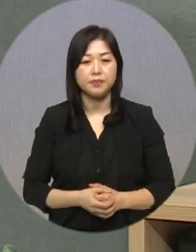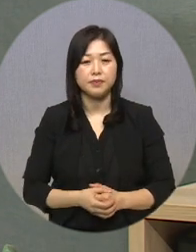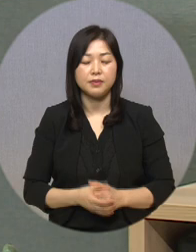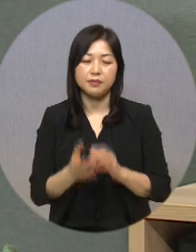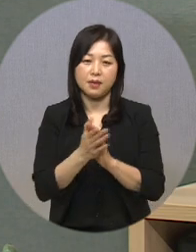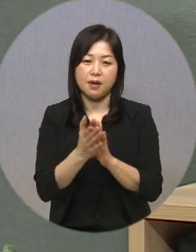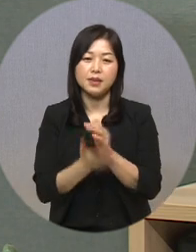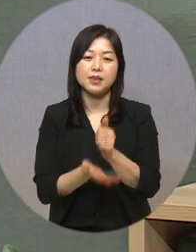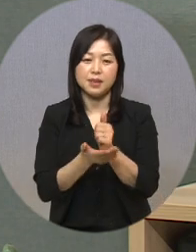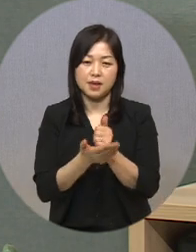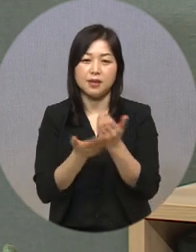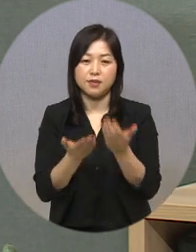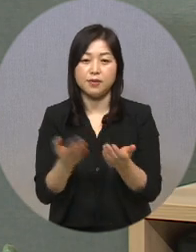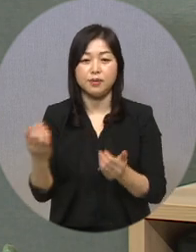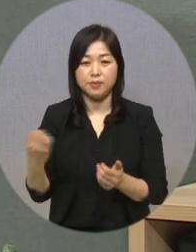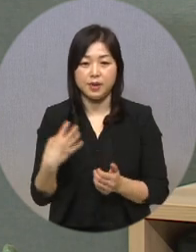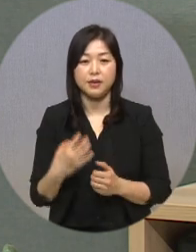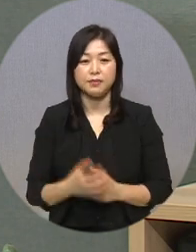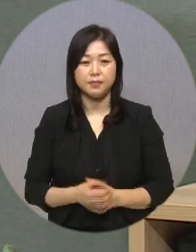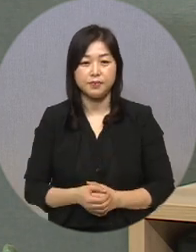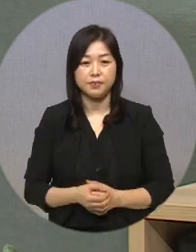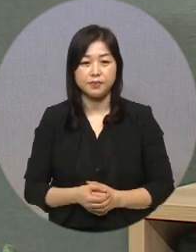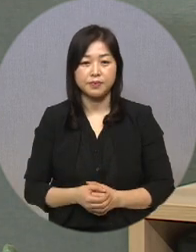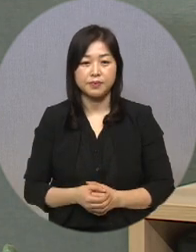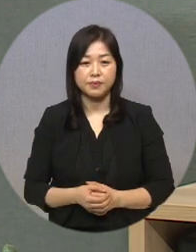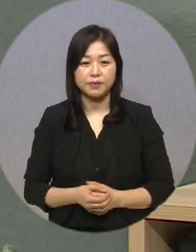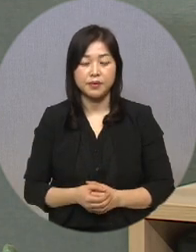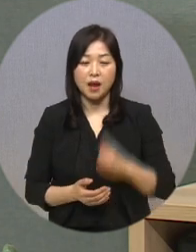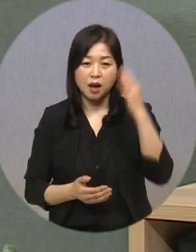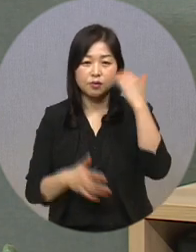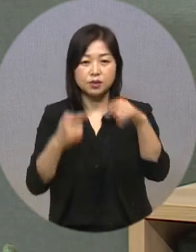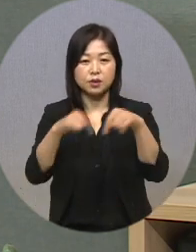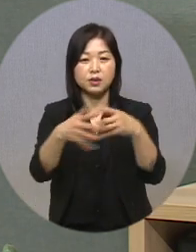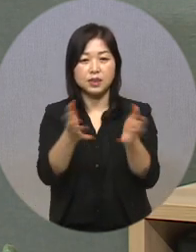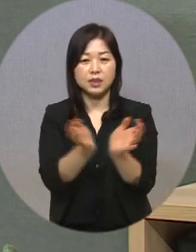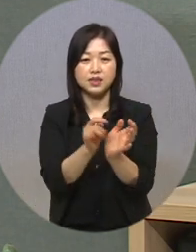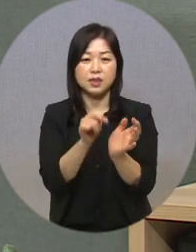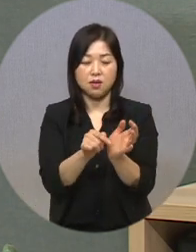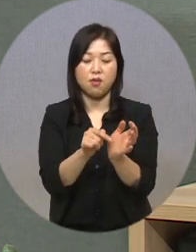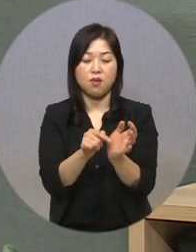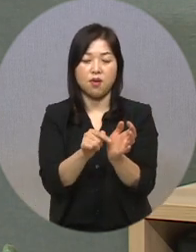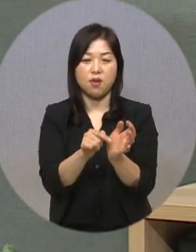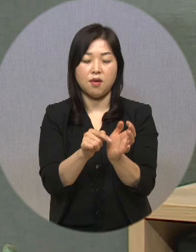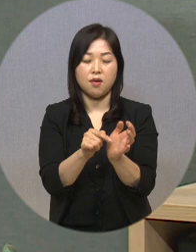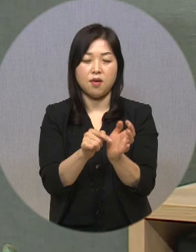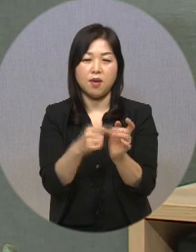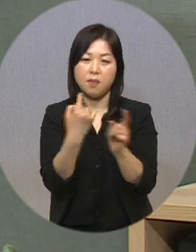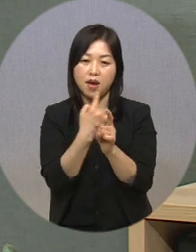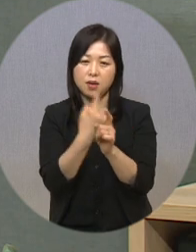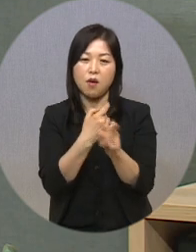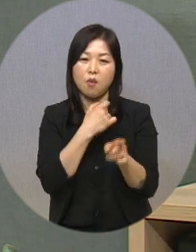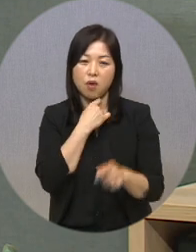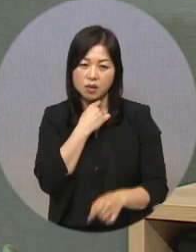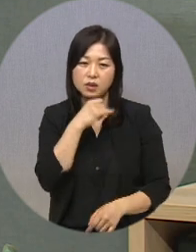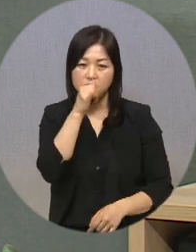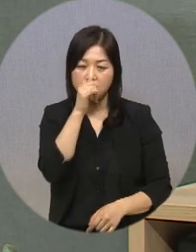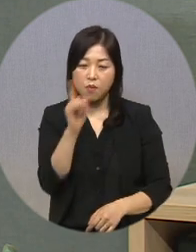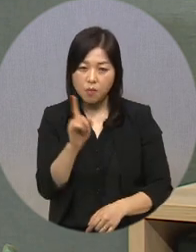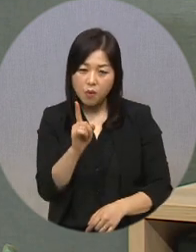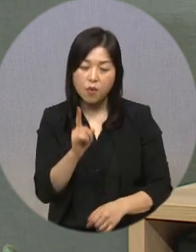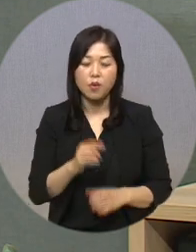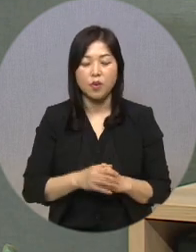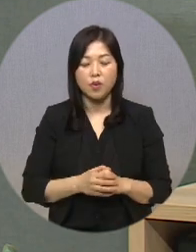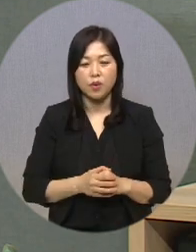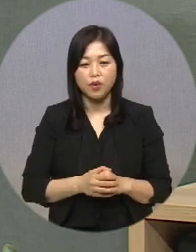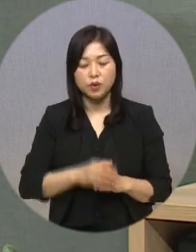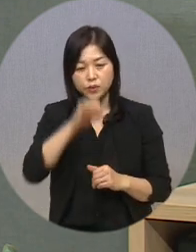계속 찬사를 보내셨지만은 국내 정계에 좀 이런 거는 좀 바꿨으면 어떤가 하는